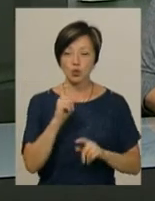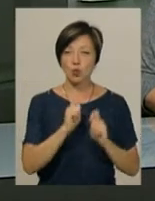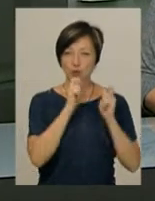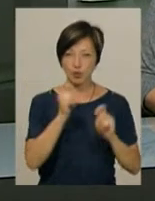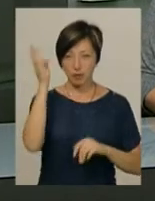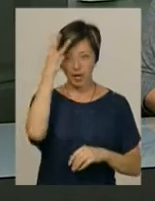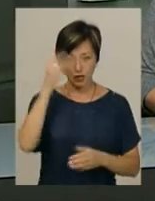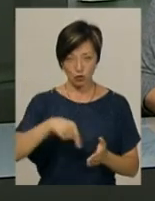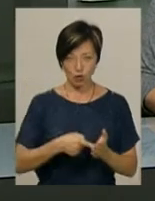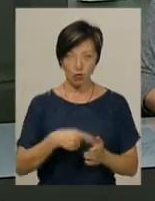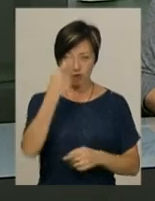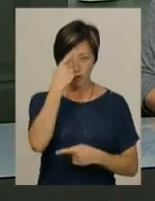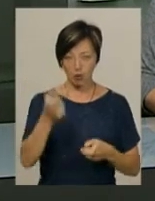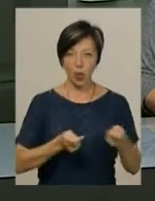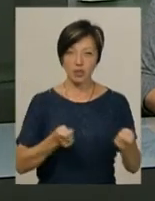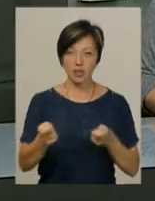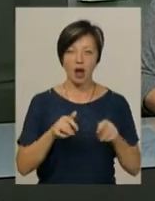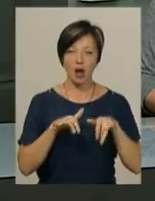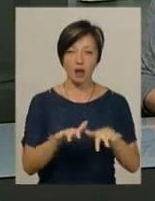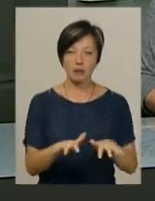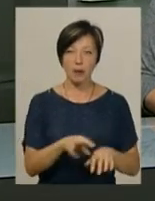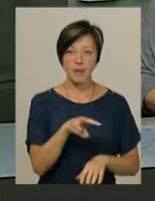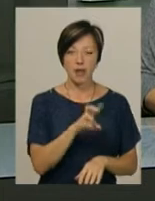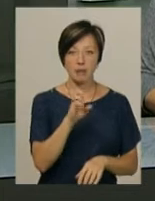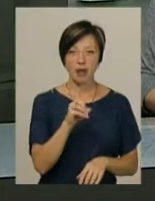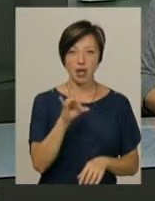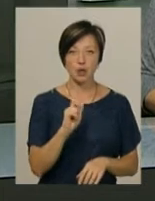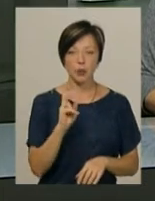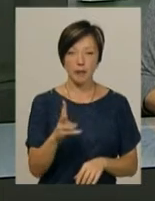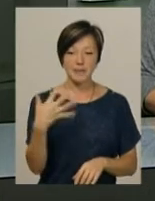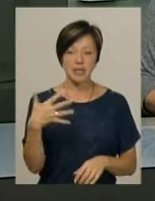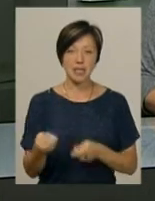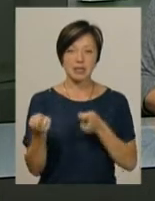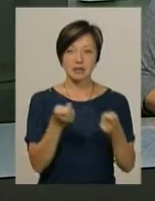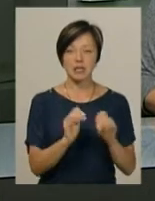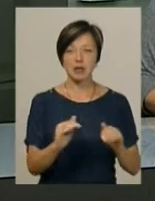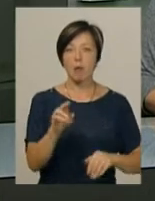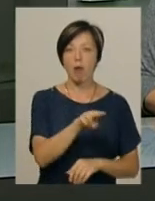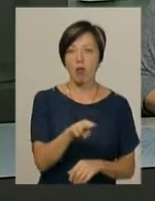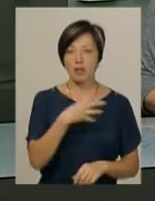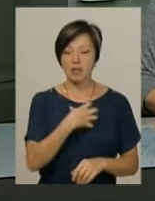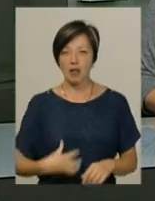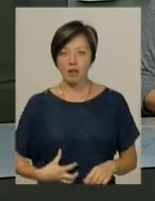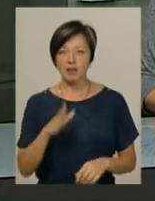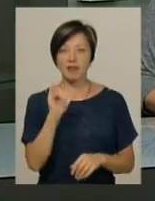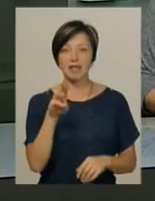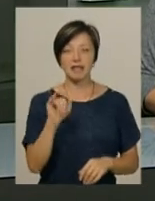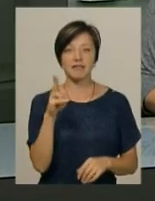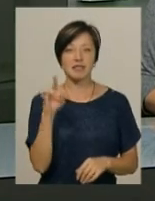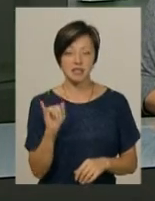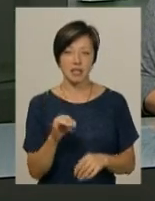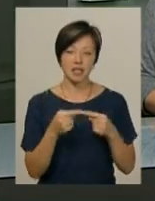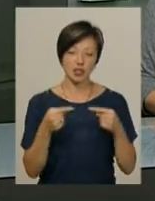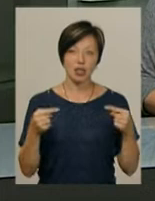у Хмельницькому. Про це повідомила координатор акції Марина Березюк. 50 завезли дітям у Полони, Славуто, Вітівці та Вовковинці.